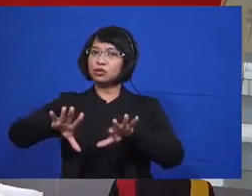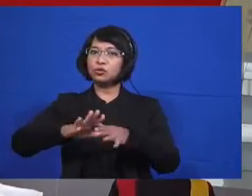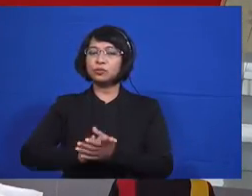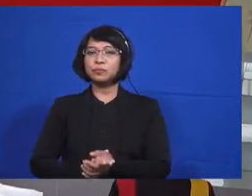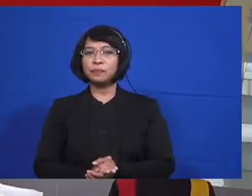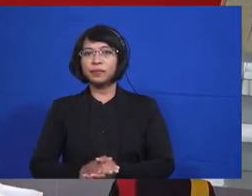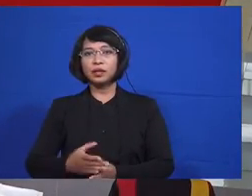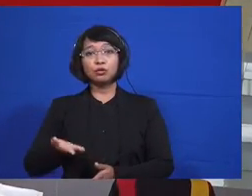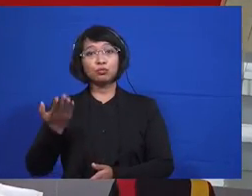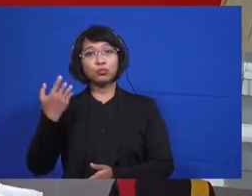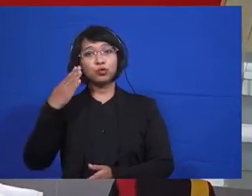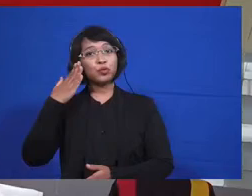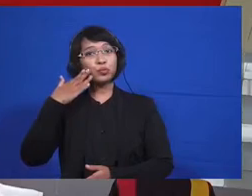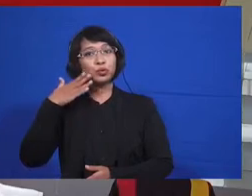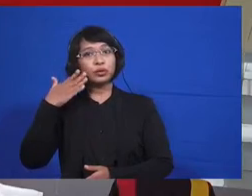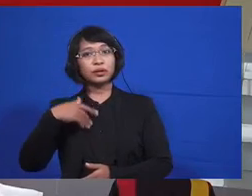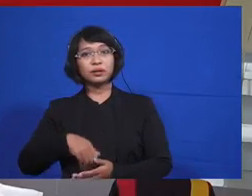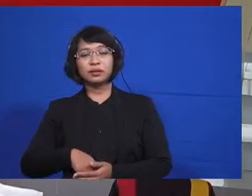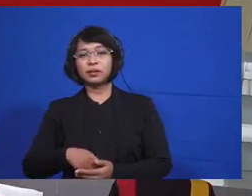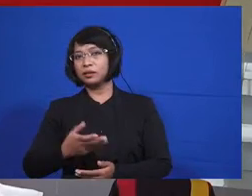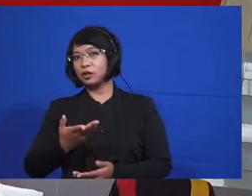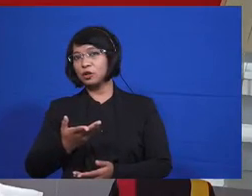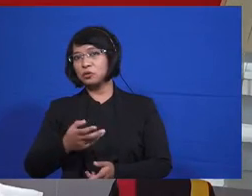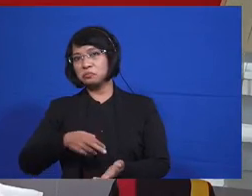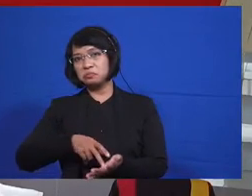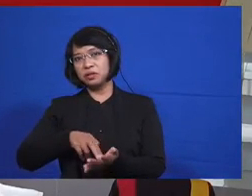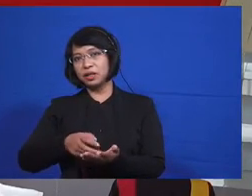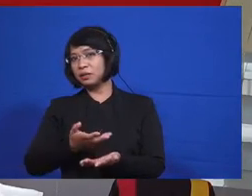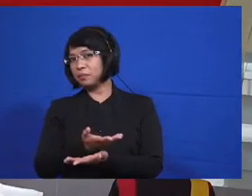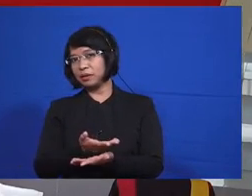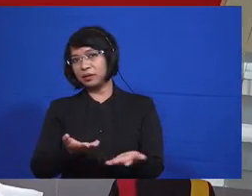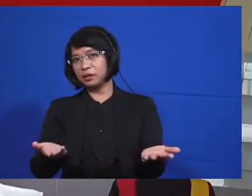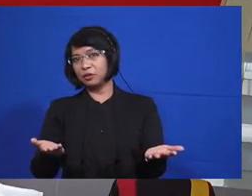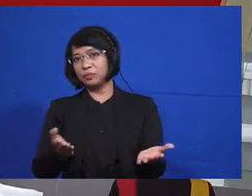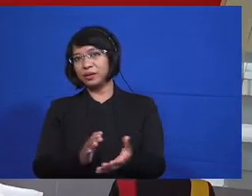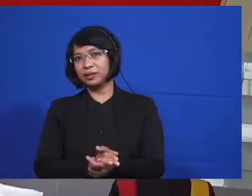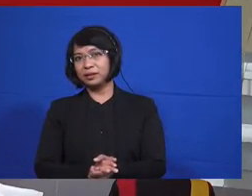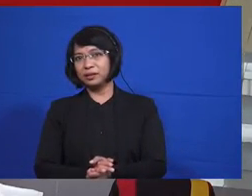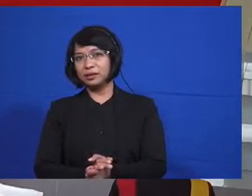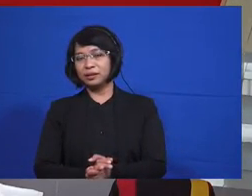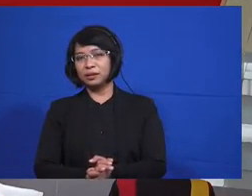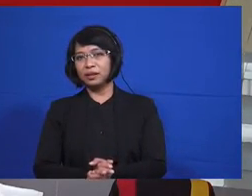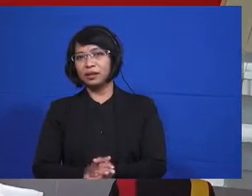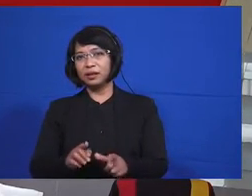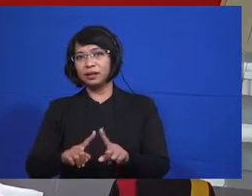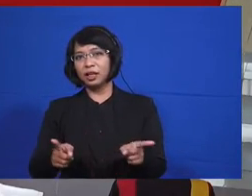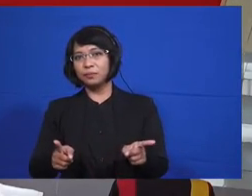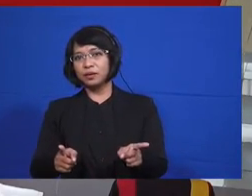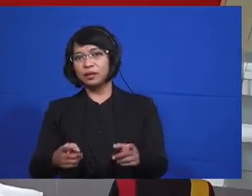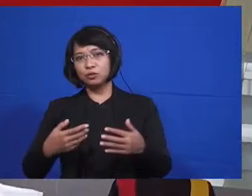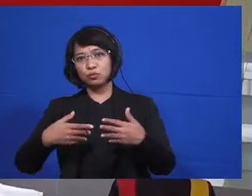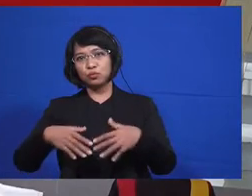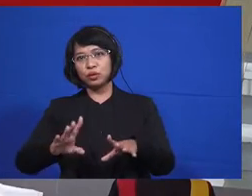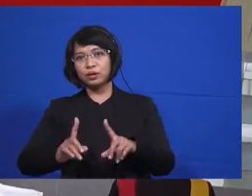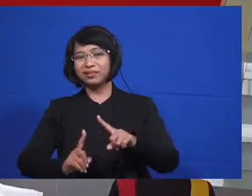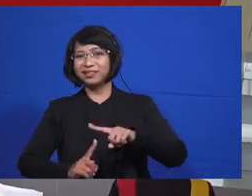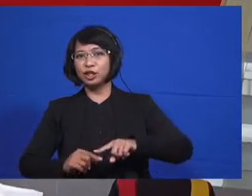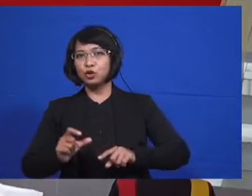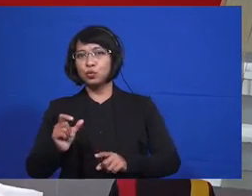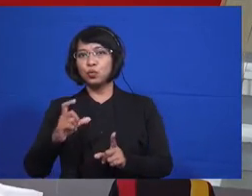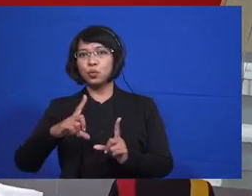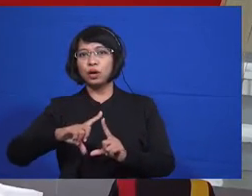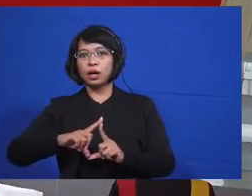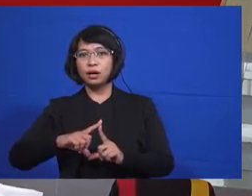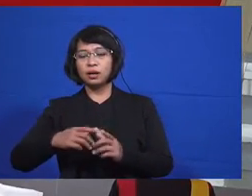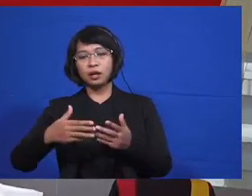sendiri, dan engkau berjalan kemana saja kau kehendaki. Tetapi jika engkau sudah menjadi tua, engkau